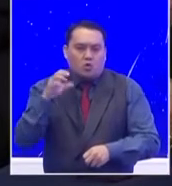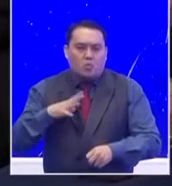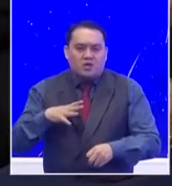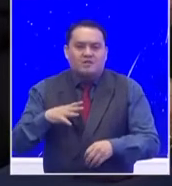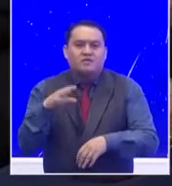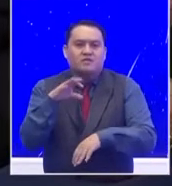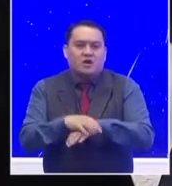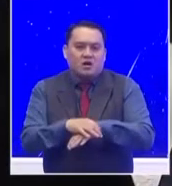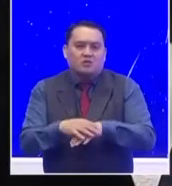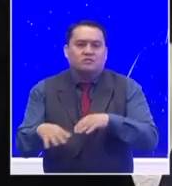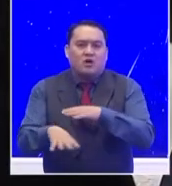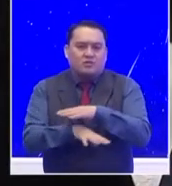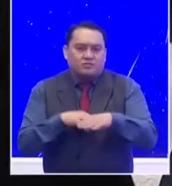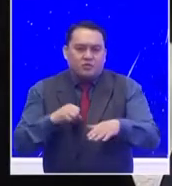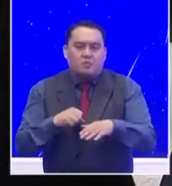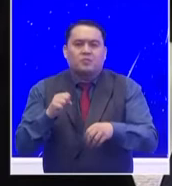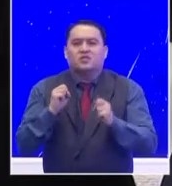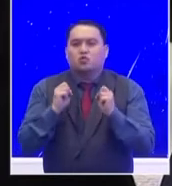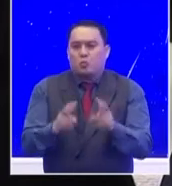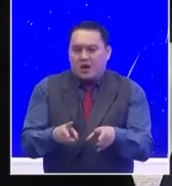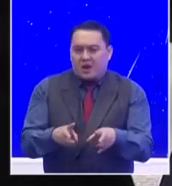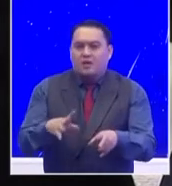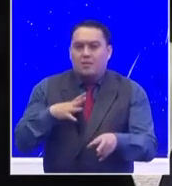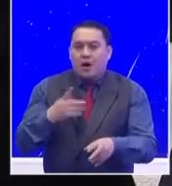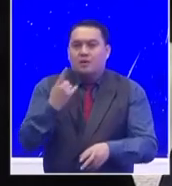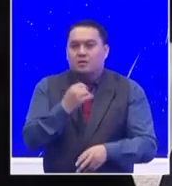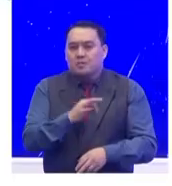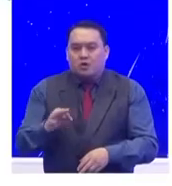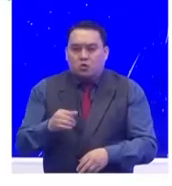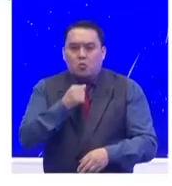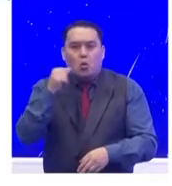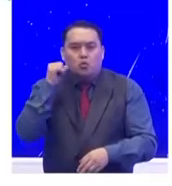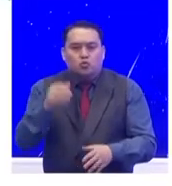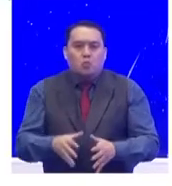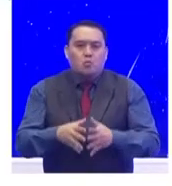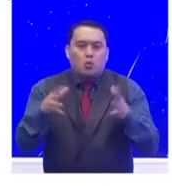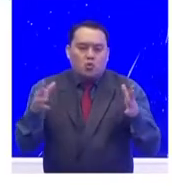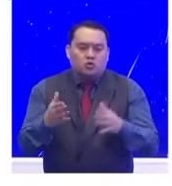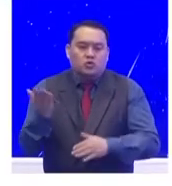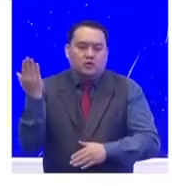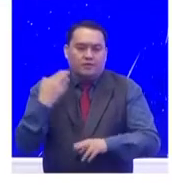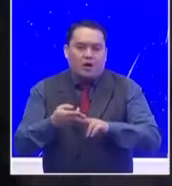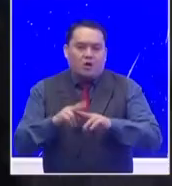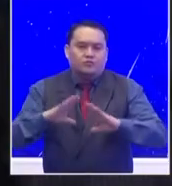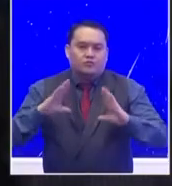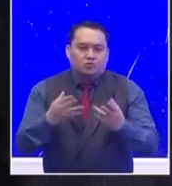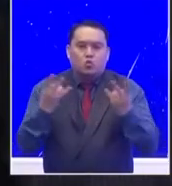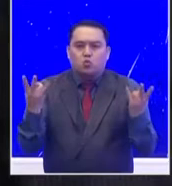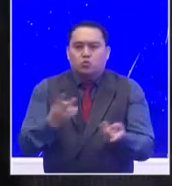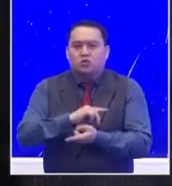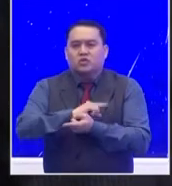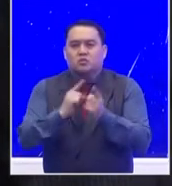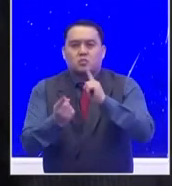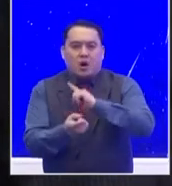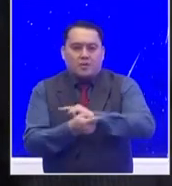свыше 1400 преступлений. Это больше на 1% по сравнению с годом ранее. Ситуацию нужно